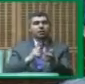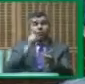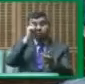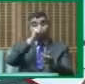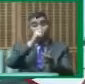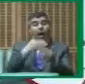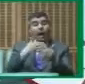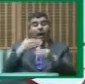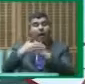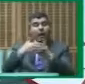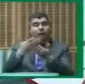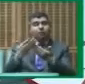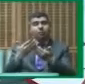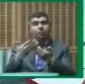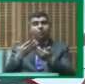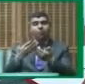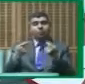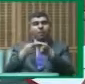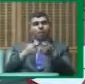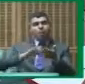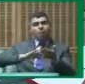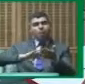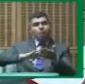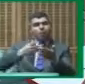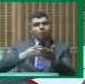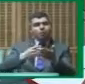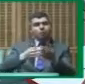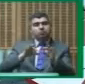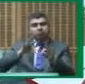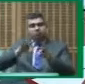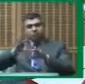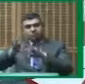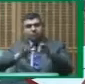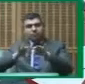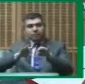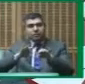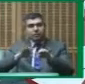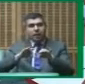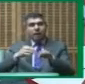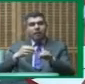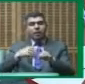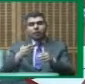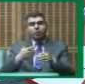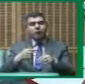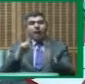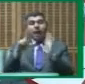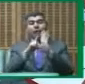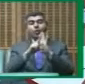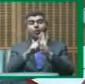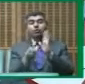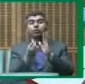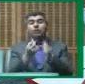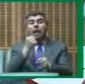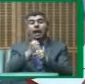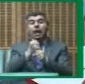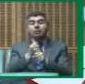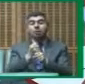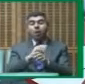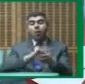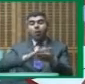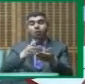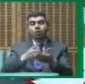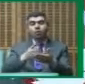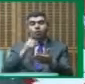الله في الأيام القريبة بعدما أنهينا من إعداد الاستراتيجية الوطنية للتشغيل عندنا واحد العدد ديال الإجراءات، ننتظر فقط